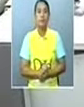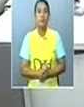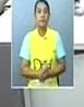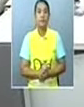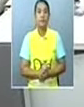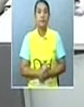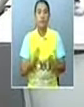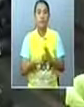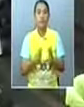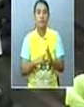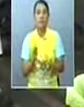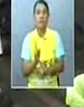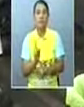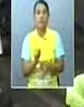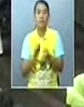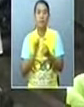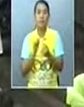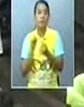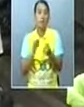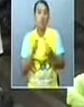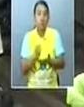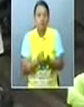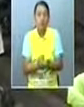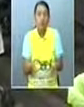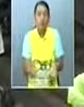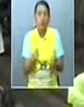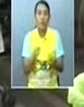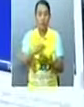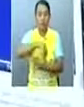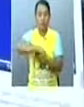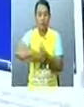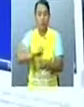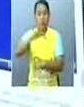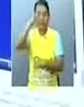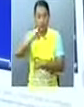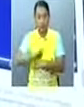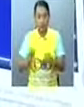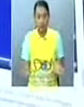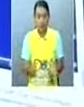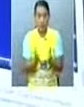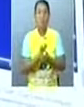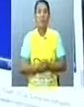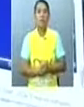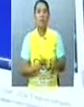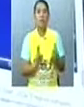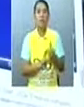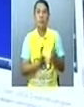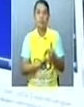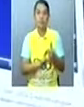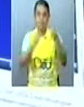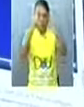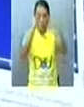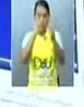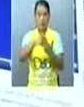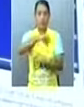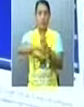เป็นอีกปัจจัยหนึ่งนะคะที่ช่วยผลักดันการเติบโตของเศรษฐกิจไทยโดยทางด้านของท่านรองนายกรัฐมนตรีด้านเศรษฐกิจอย่างคุณ